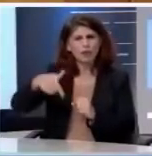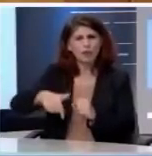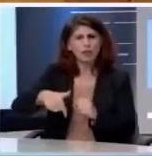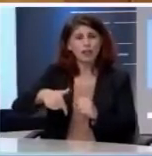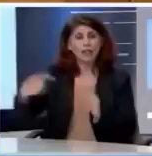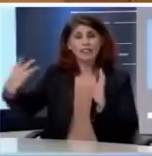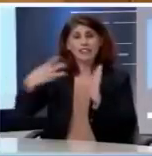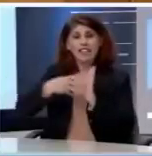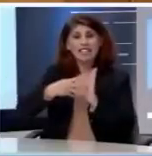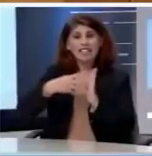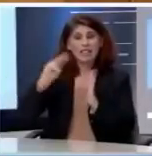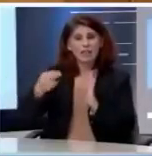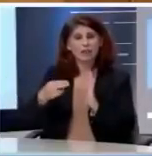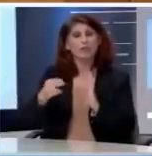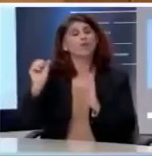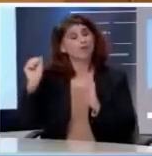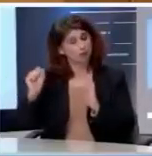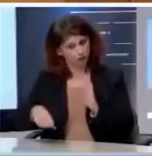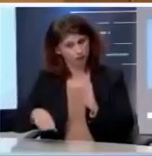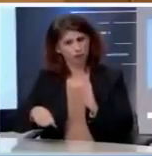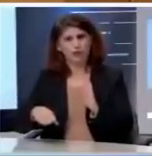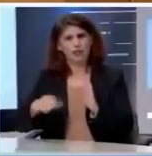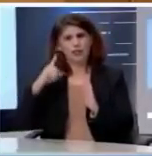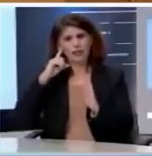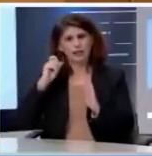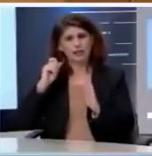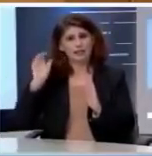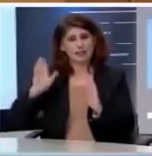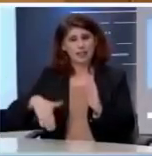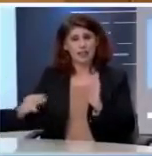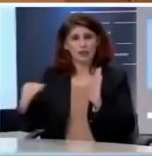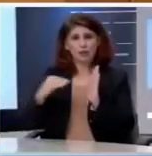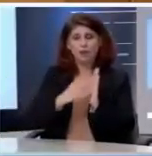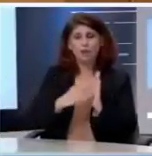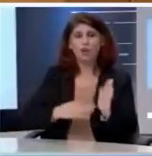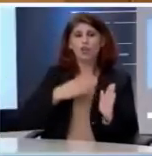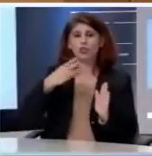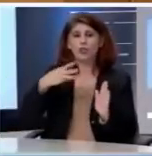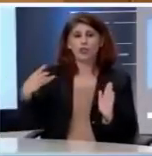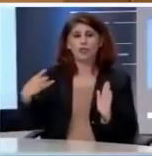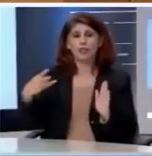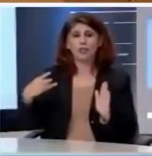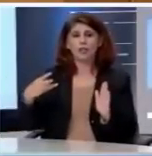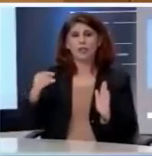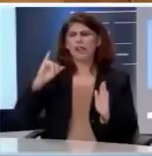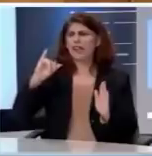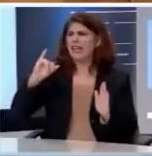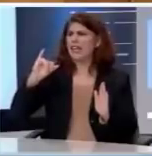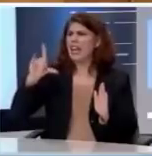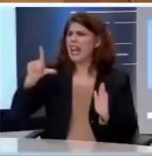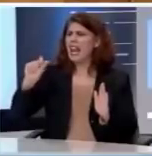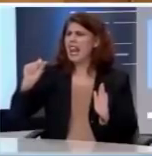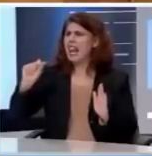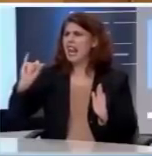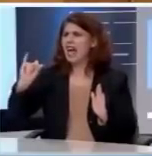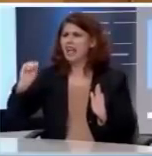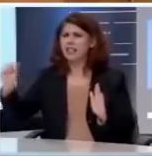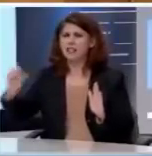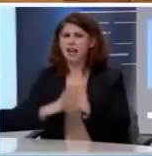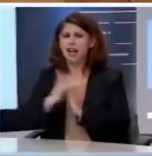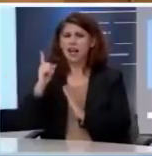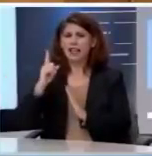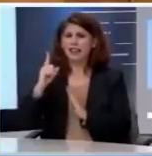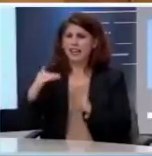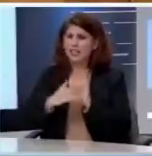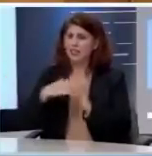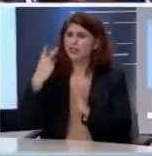Κάνει 4.000 ευρώ. Μάλιστα. Ξέρετε πόσο κάνει το τελευταίο που έβαλε ο κ. Ξανθός. Το Ιλάρις. 11.208.